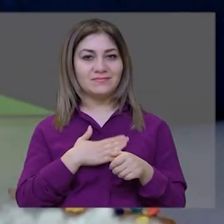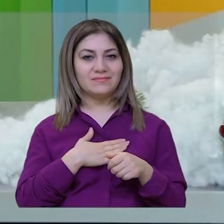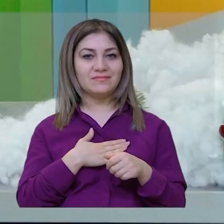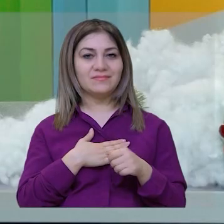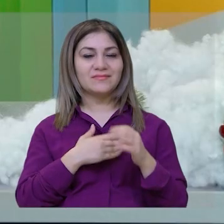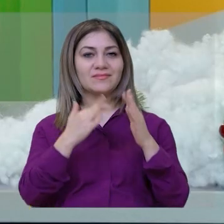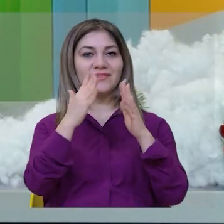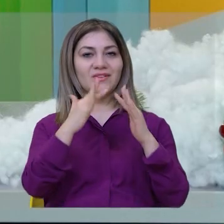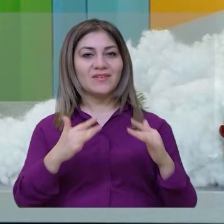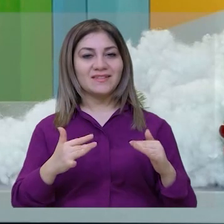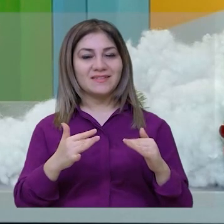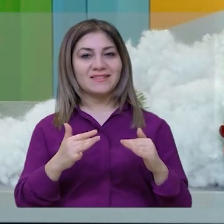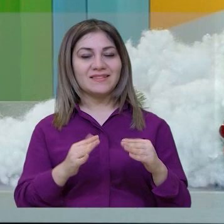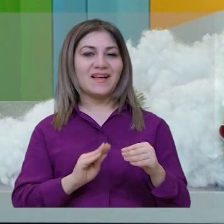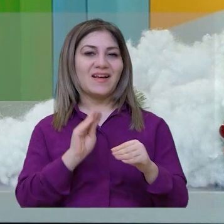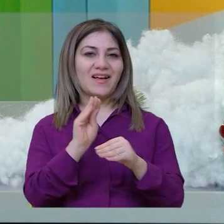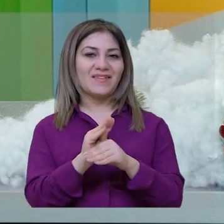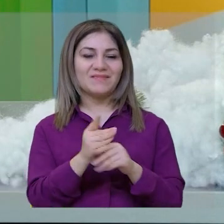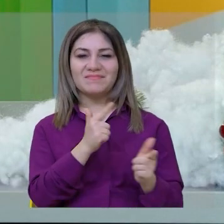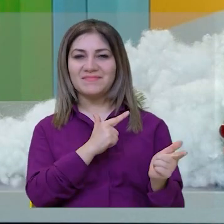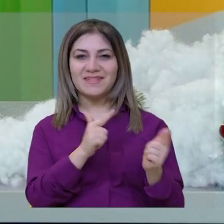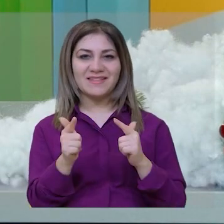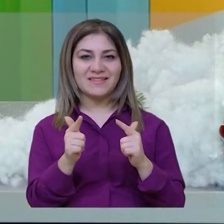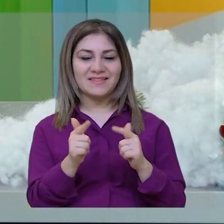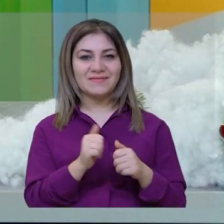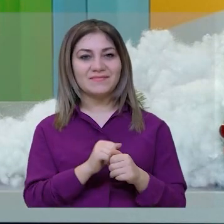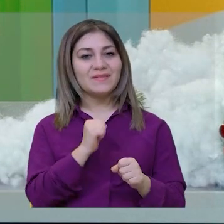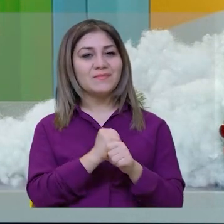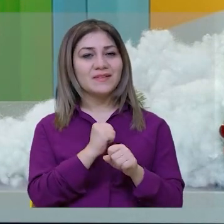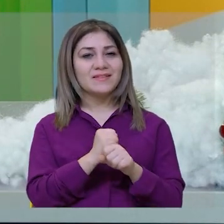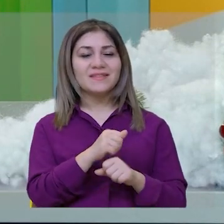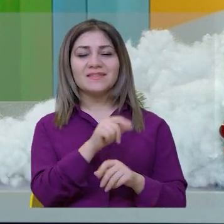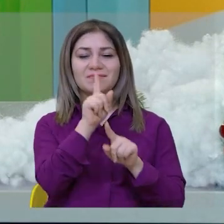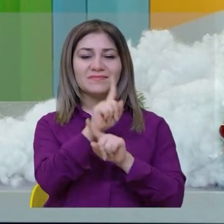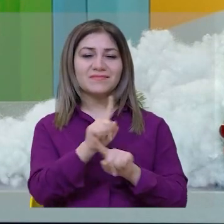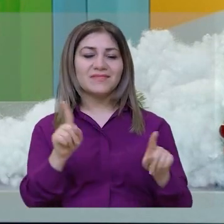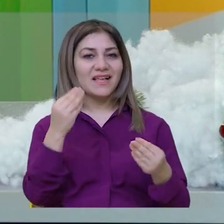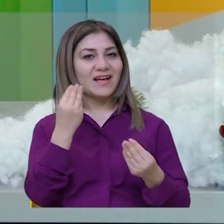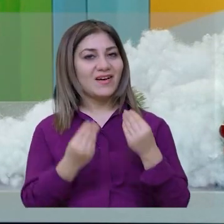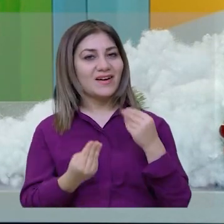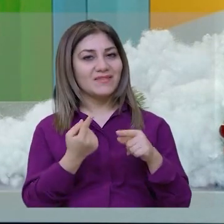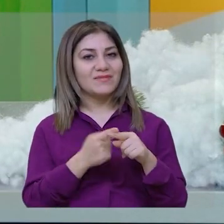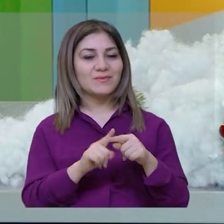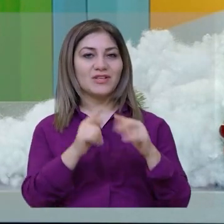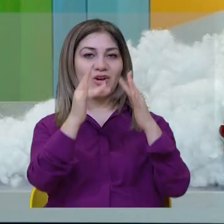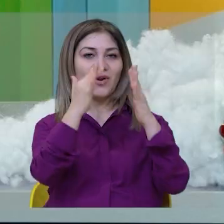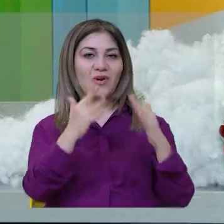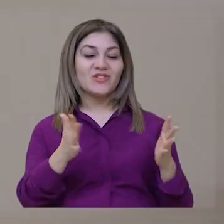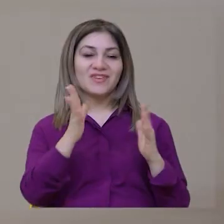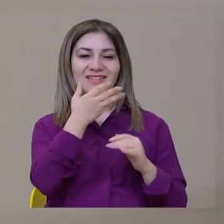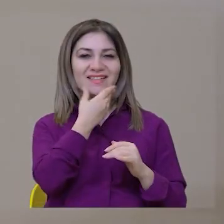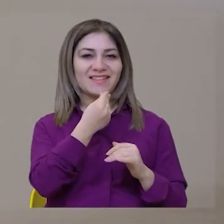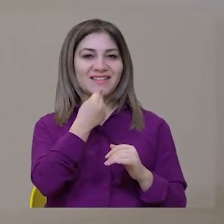դարչինային խաղալիքները համալրվեցին ևս մեկով։ Պատրաստեք նման ինքնատիպ խաղալիքներ, որպեսզի ձեր երևնին լինի